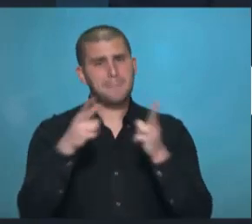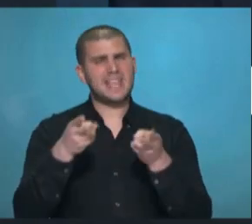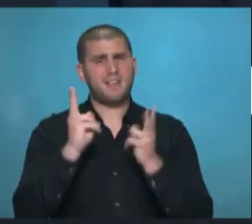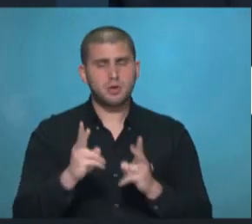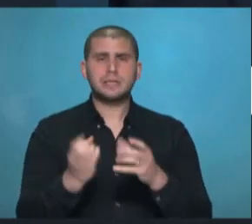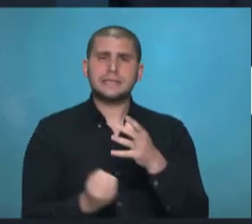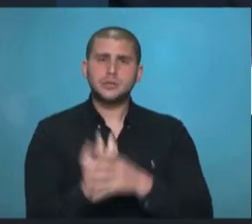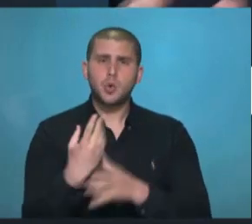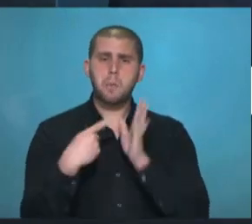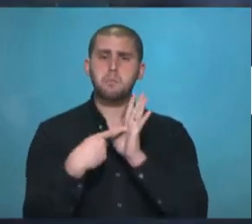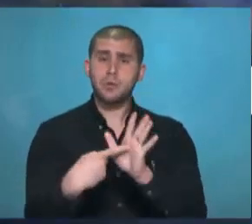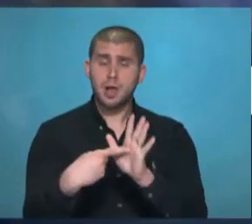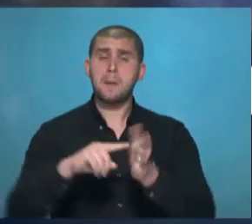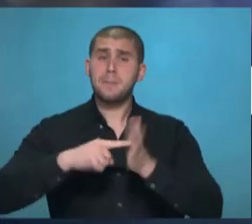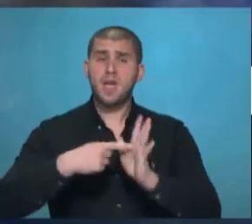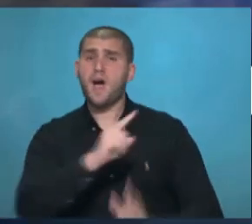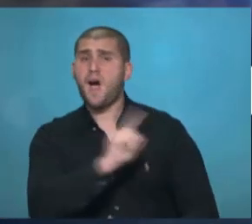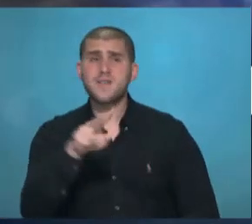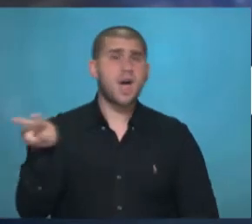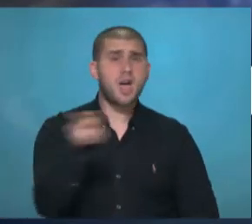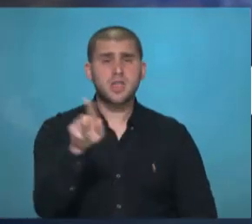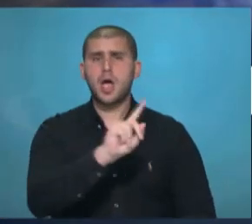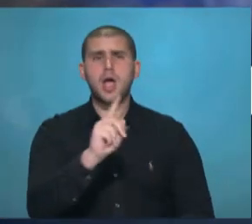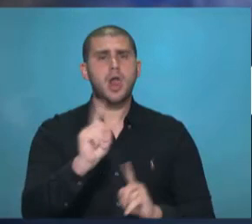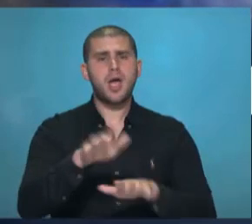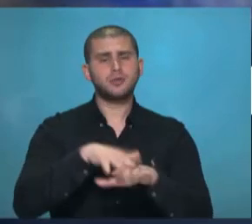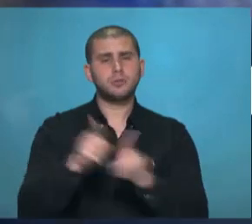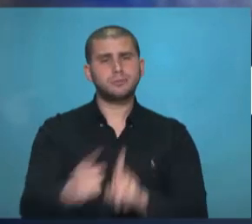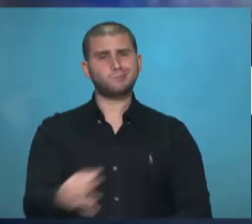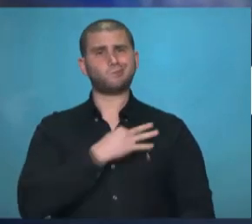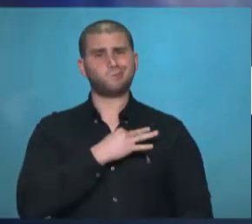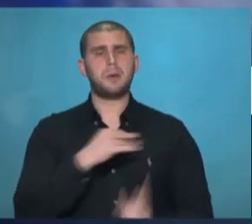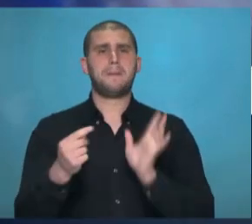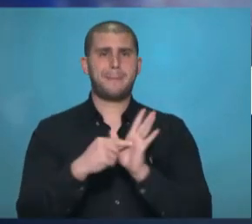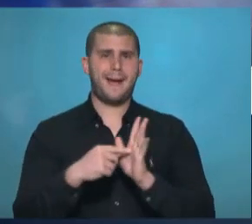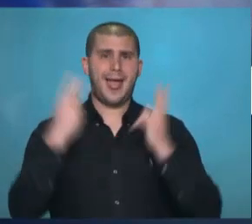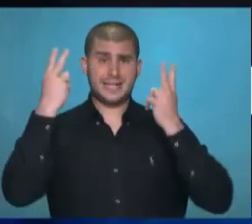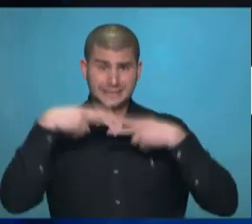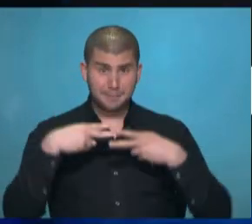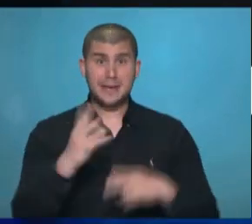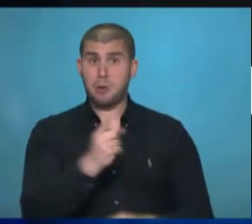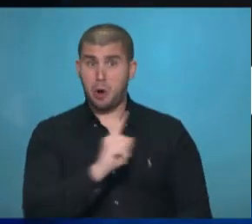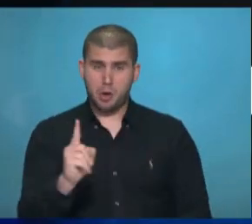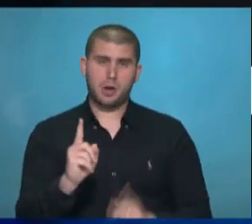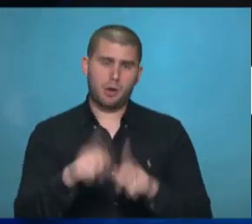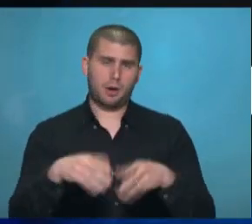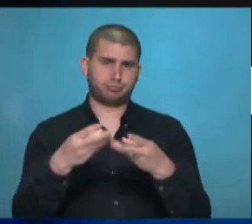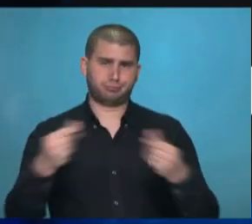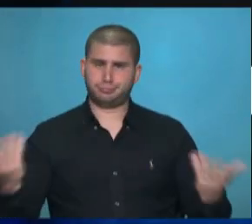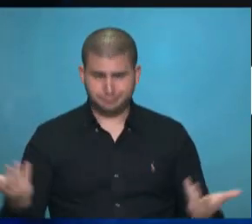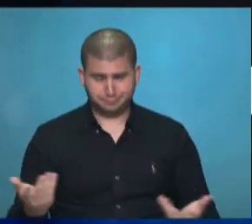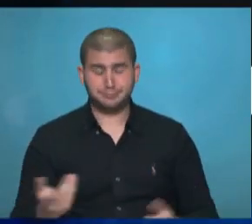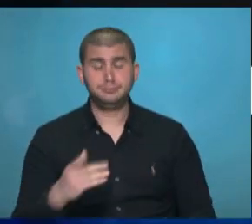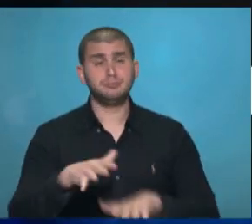מודל שמטרתו שאף אחד מהצדדים לא יחוש נפגע כתוצאה מההסכם הזה, כי אחרת זה נפרם לחלוטין. הערכה